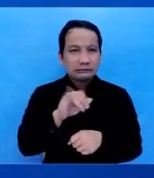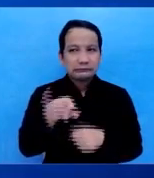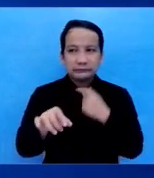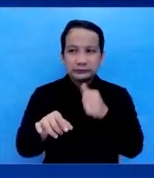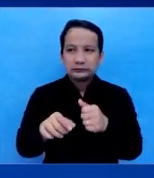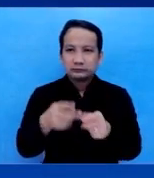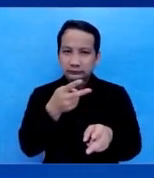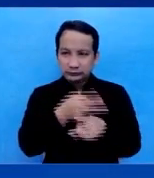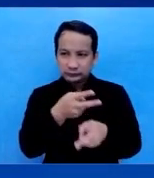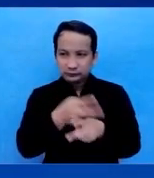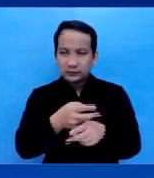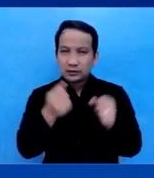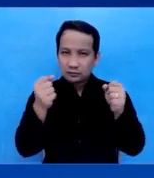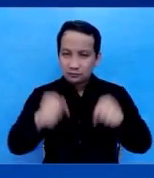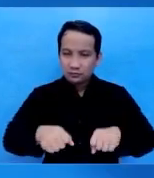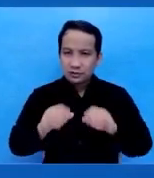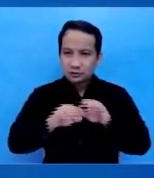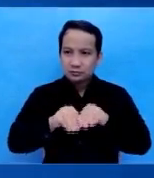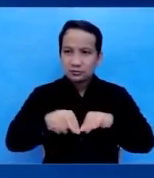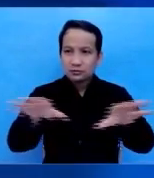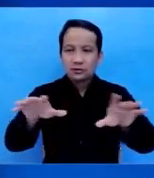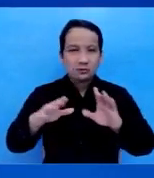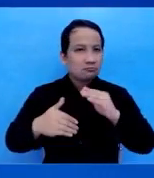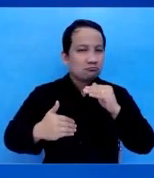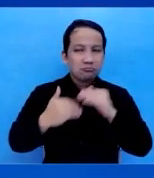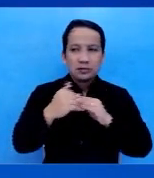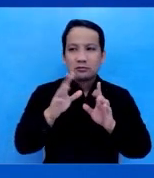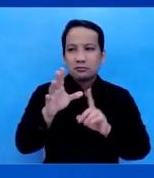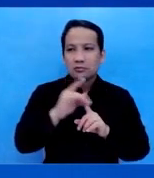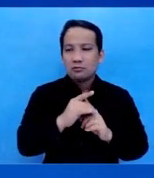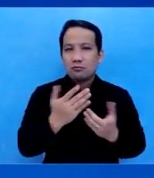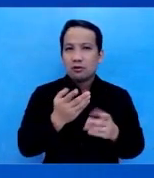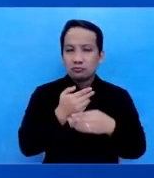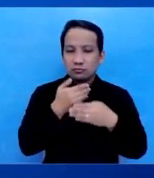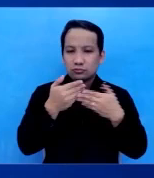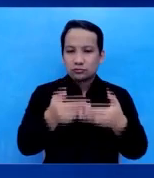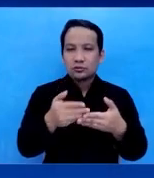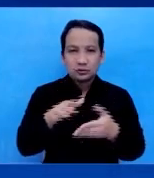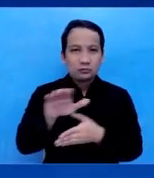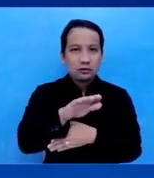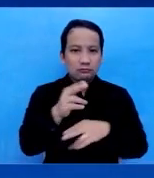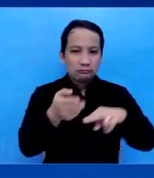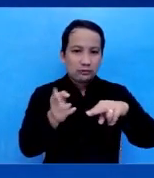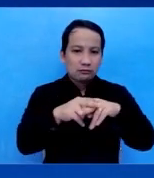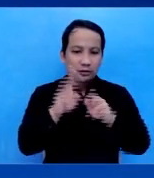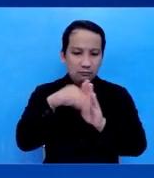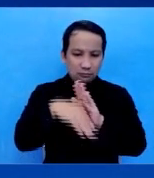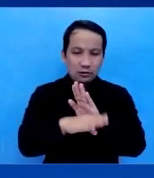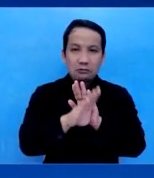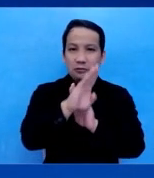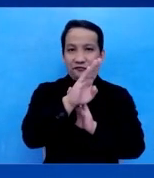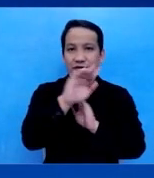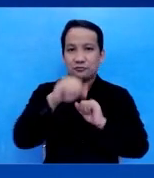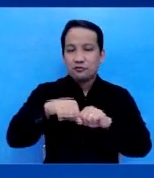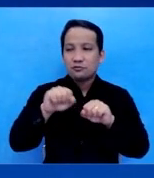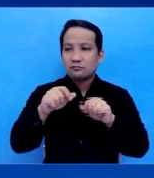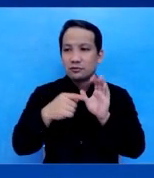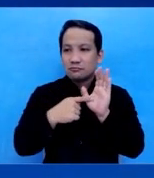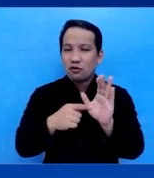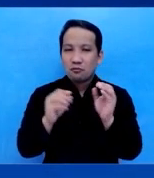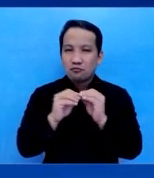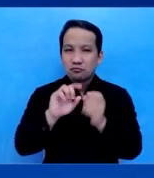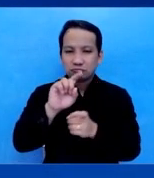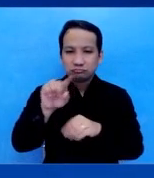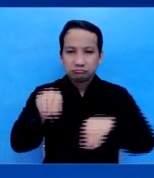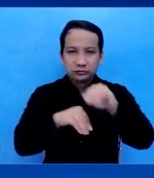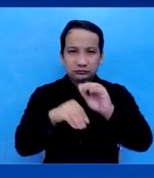mababantayan, posibleng lumala ang inflation. Kung patuloy pa rin namang tataas ang inflation, handa raw ang BSP na magpatupad ng mga pagbabago sa